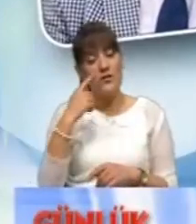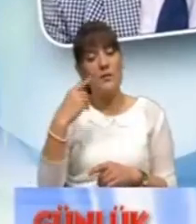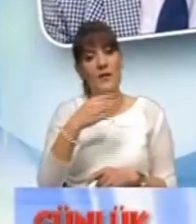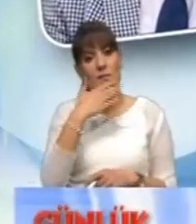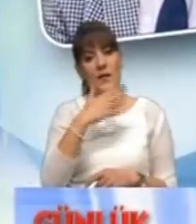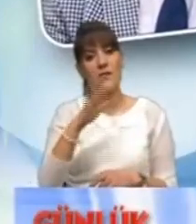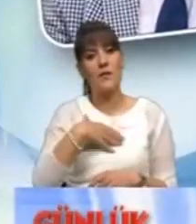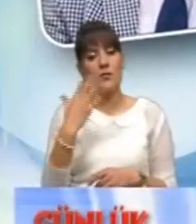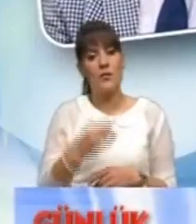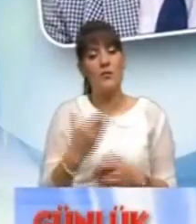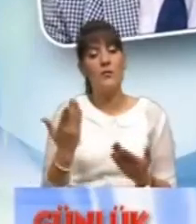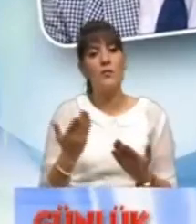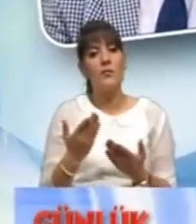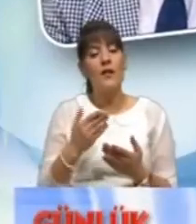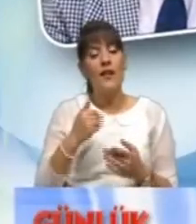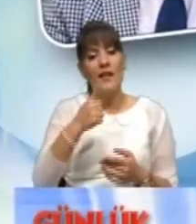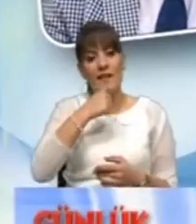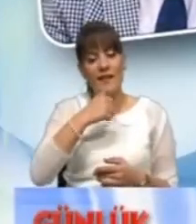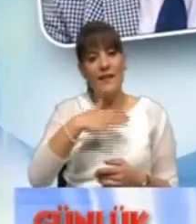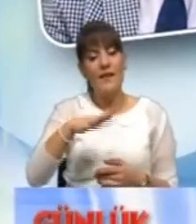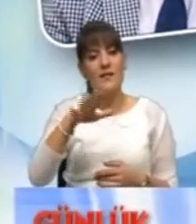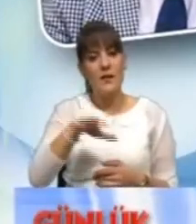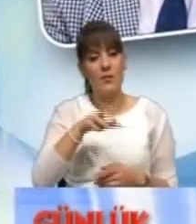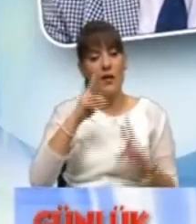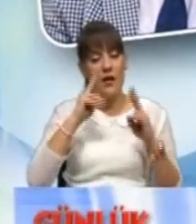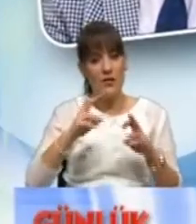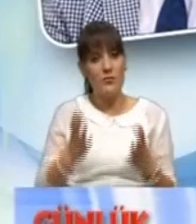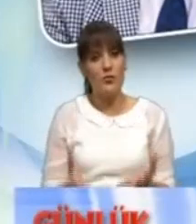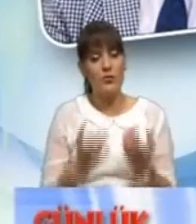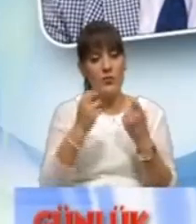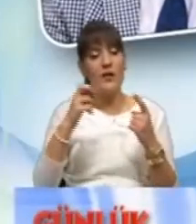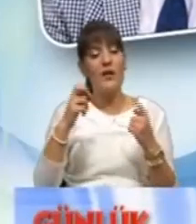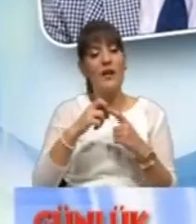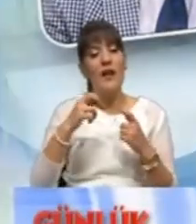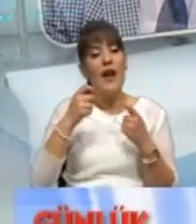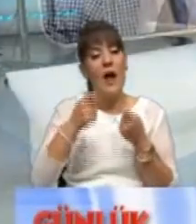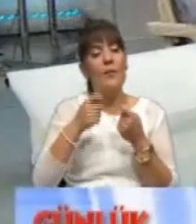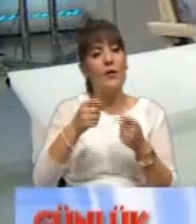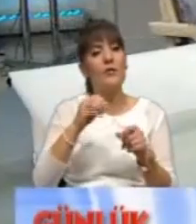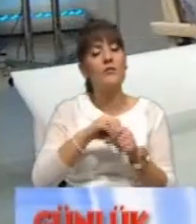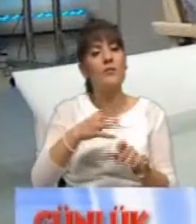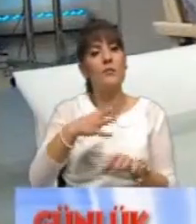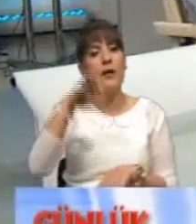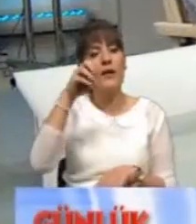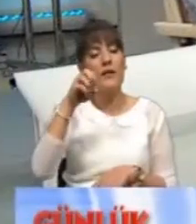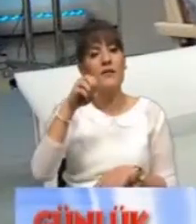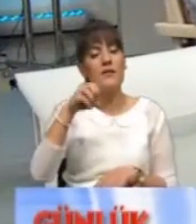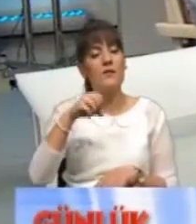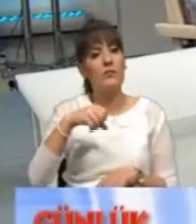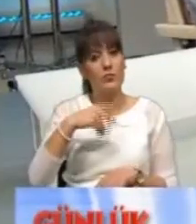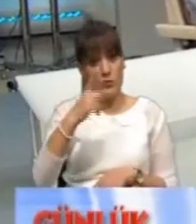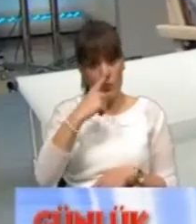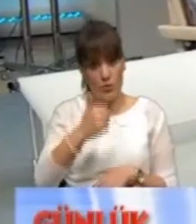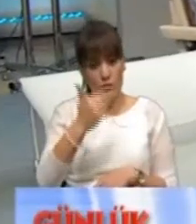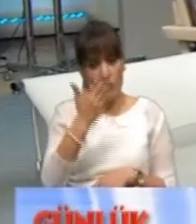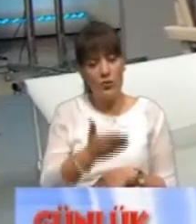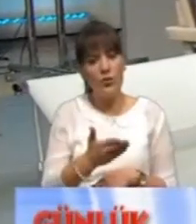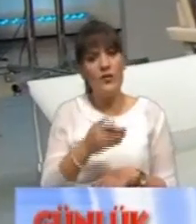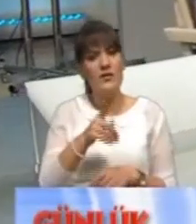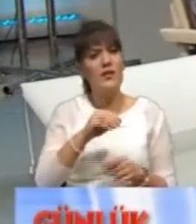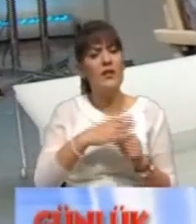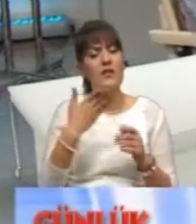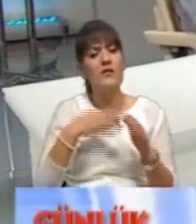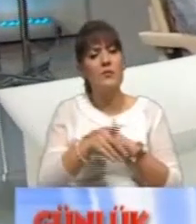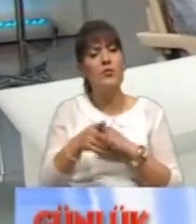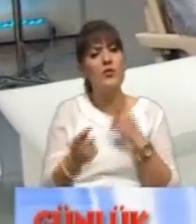sahip olacağız. Sayın Kaska, Deniz Kaplumbağaları Araştırma Kurtarma Rehabilitasyon Merkezi müdürüsünüz. Siz